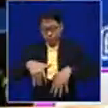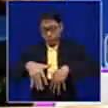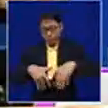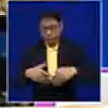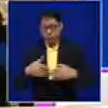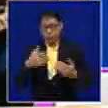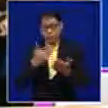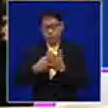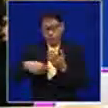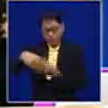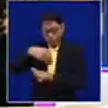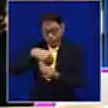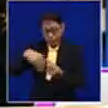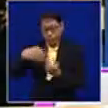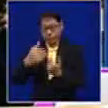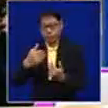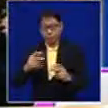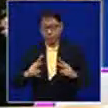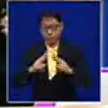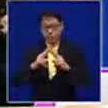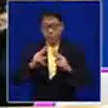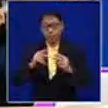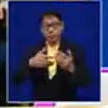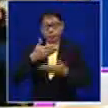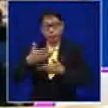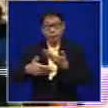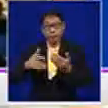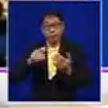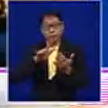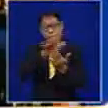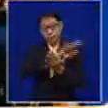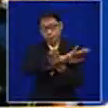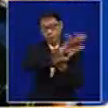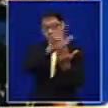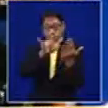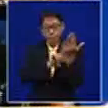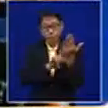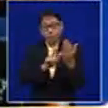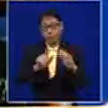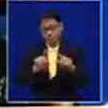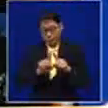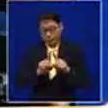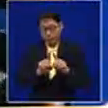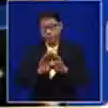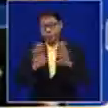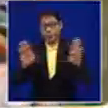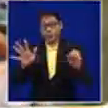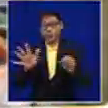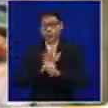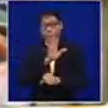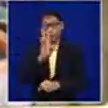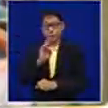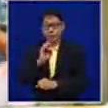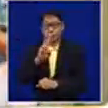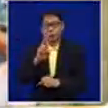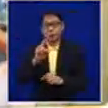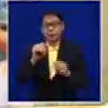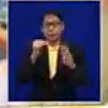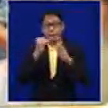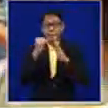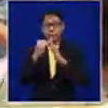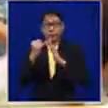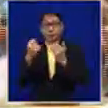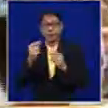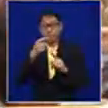อธุรกิจค่ะกรมการค้าต่างประเทศตั้งเป้าจะเกิดให้ครบ77แห่งทั่วประเทศภายใต้ชื่อตลาดต้องชมซึ่งใน